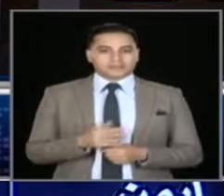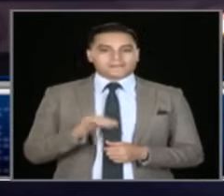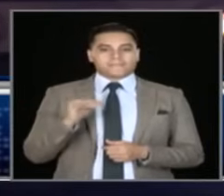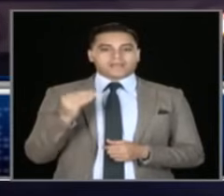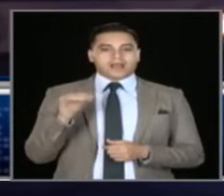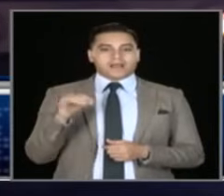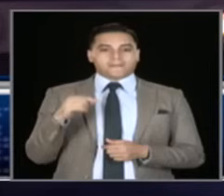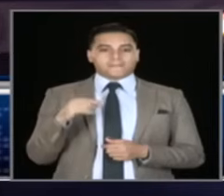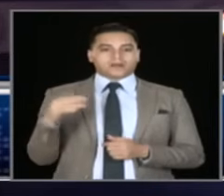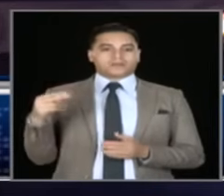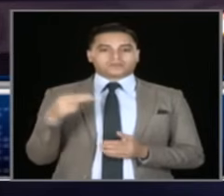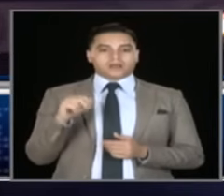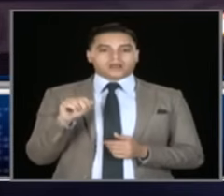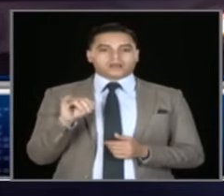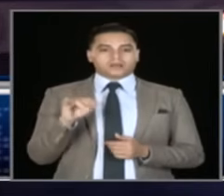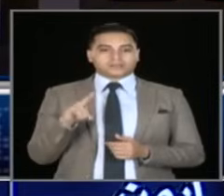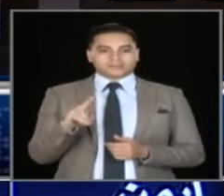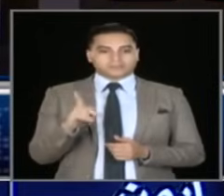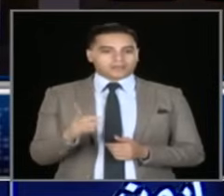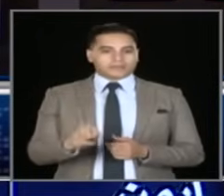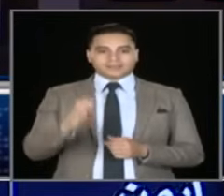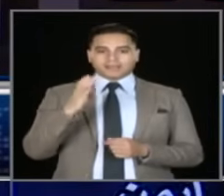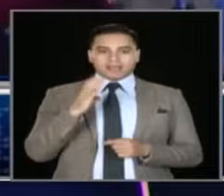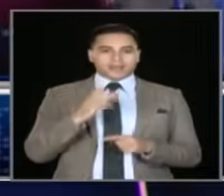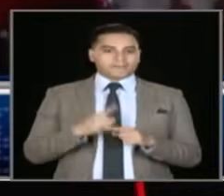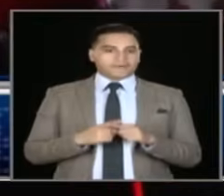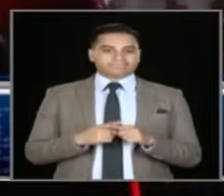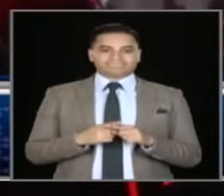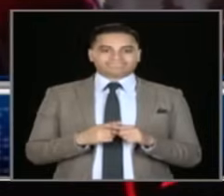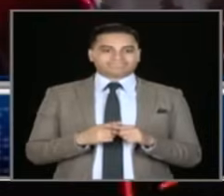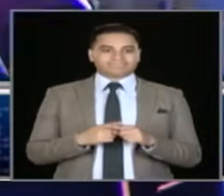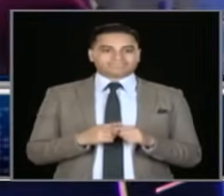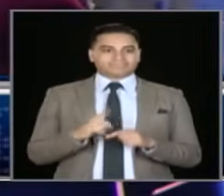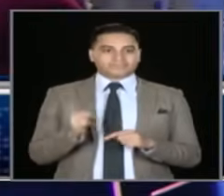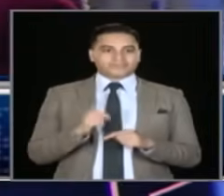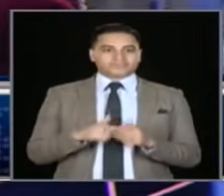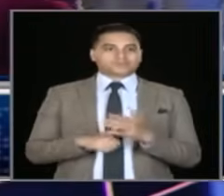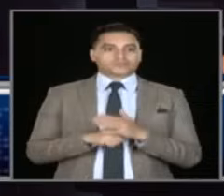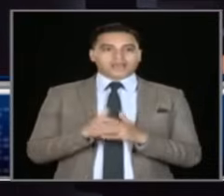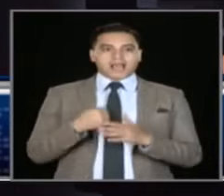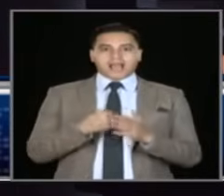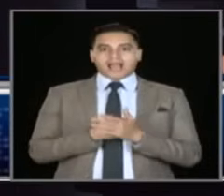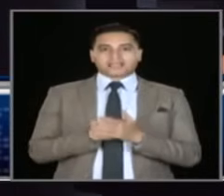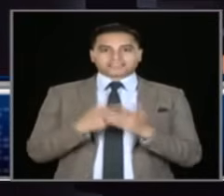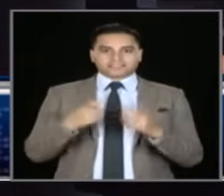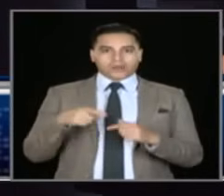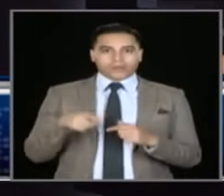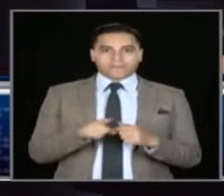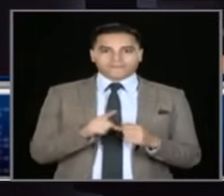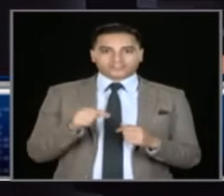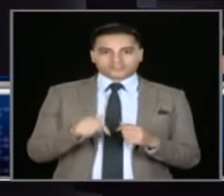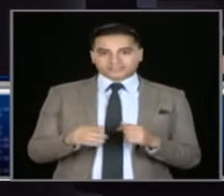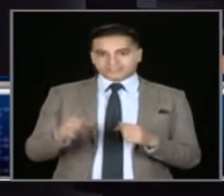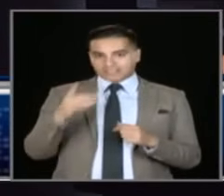عصمت. محمد عصمت إجابة خاطئة، ما كسبش جائزة الدولة التشجيعية. في إجابة؟